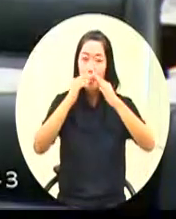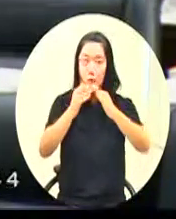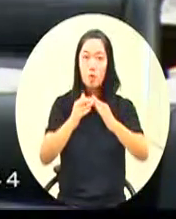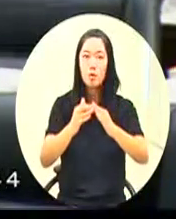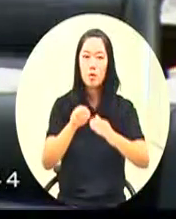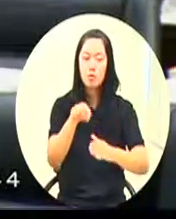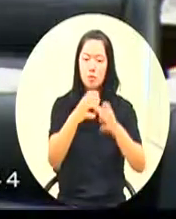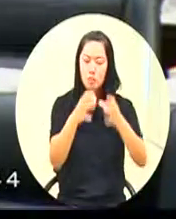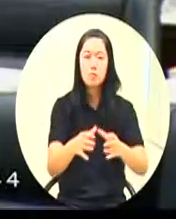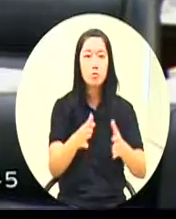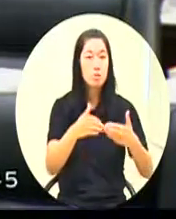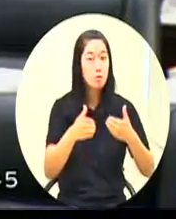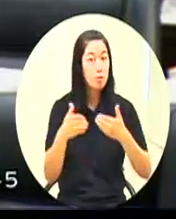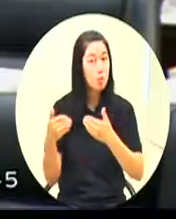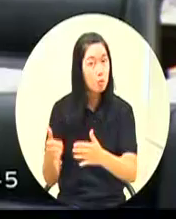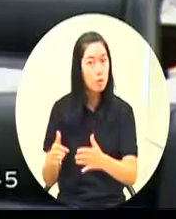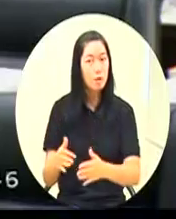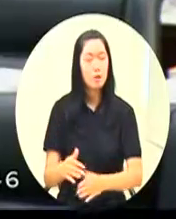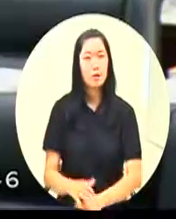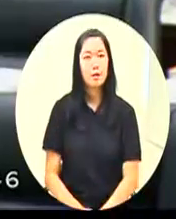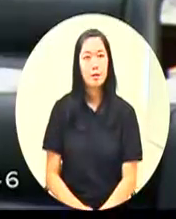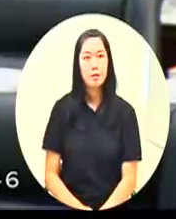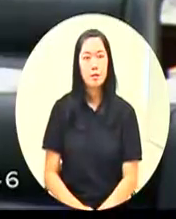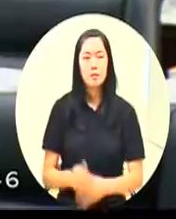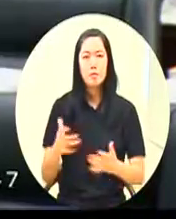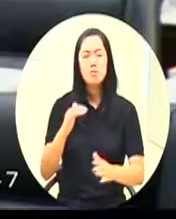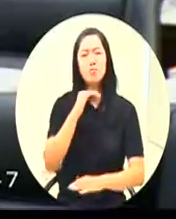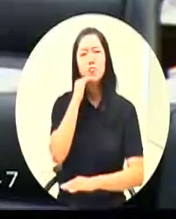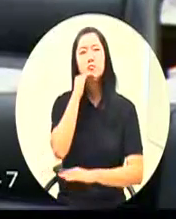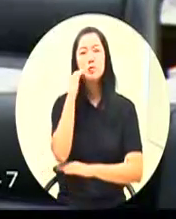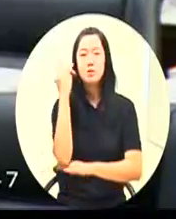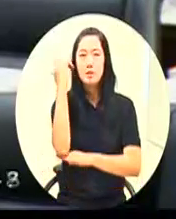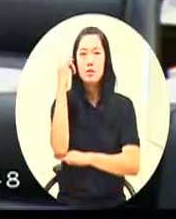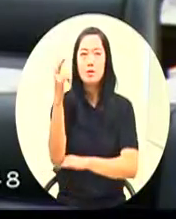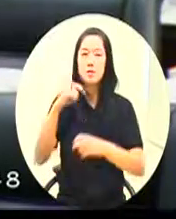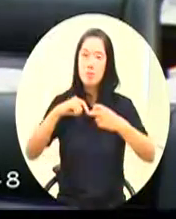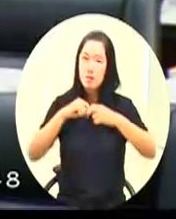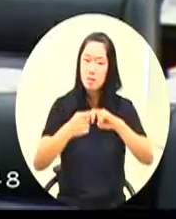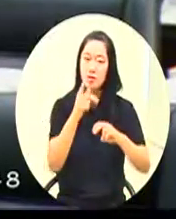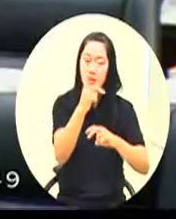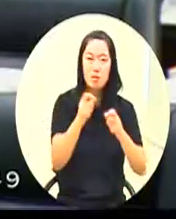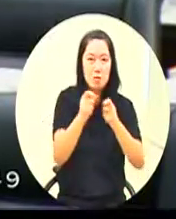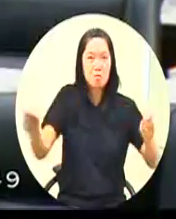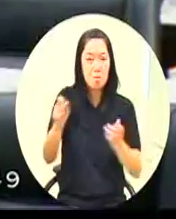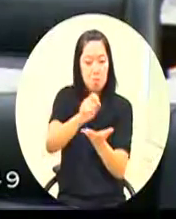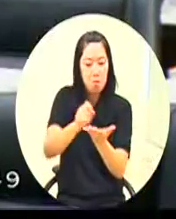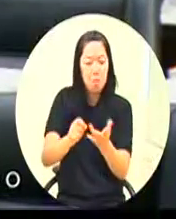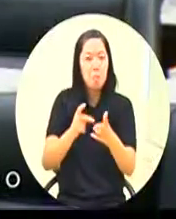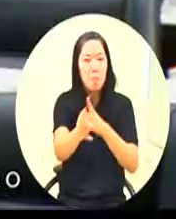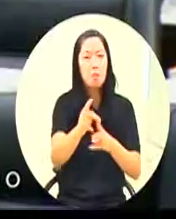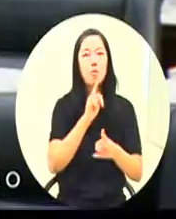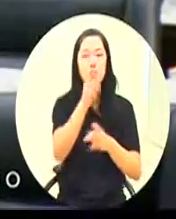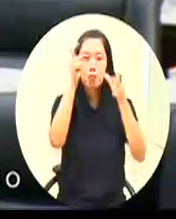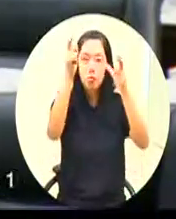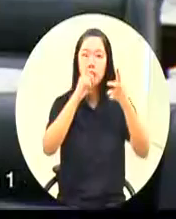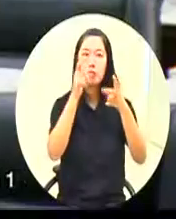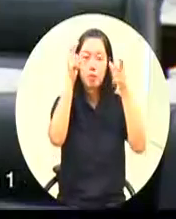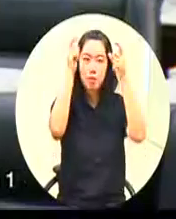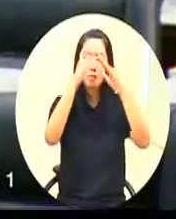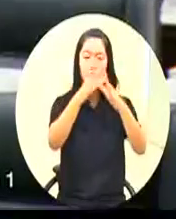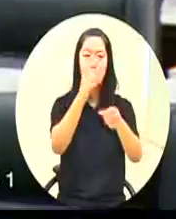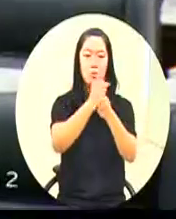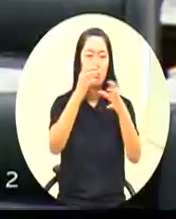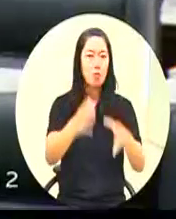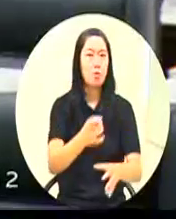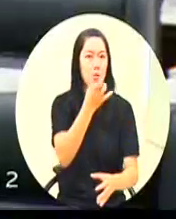能做、啊、对不对？我觉得是这样，不要等到有一天人家李克勇基金会写信来说，林克勇都没办法折，所以我被撤退了，这样我